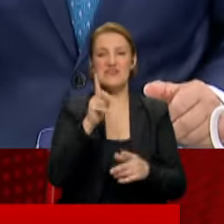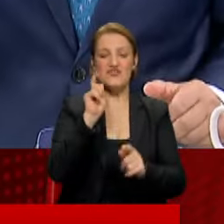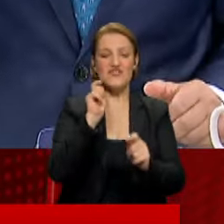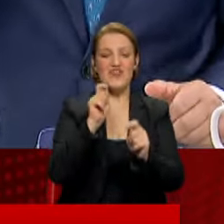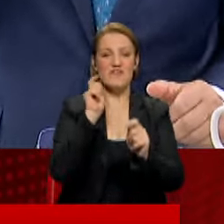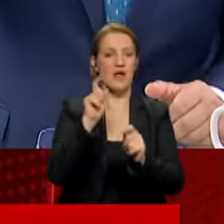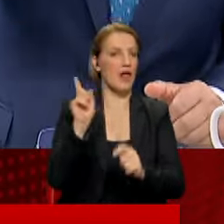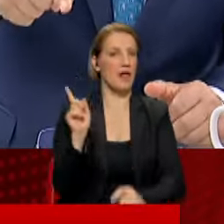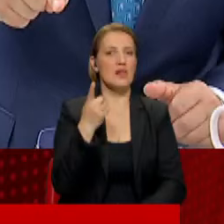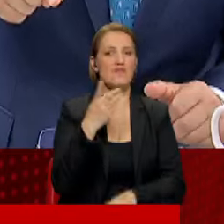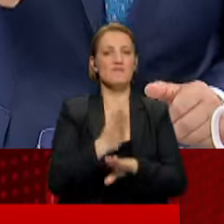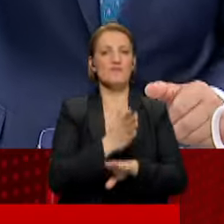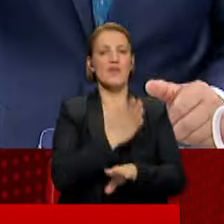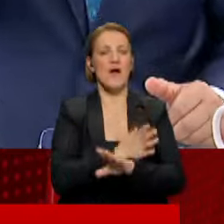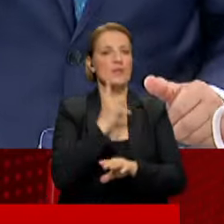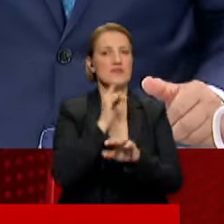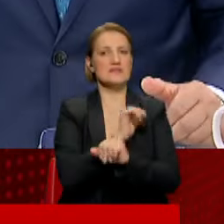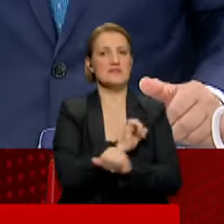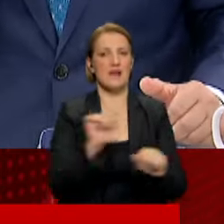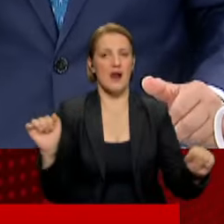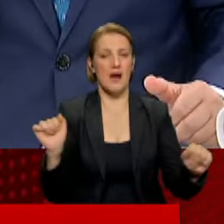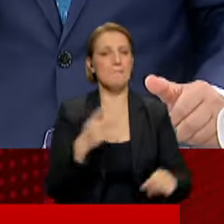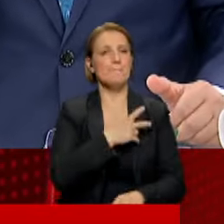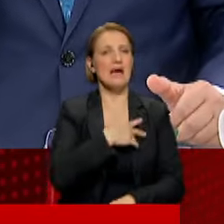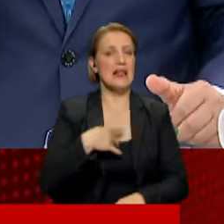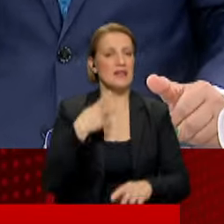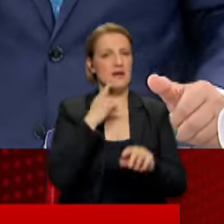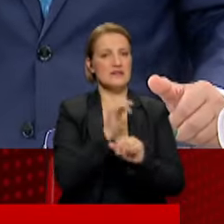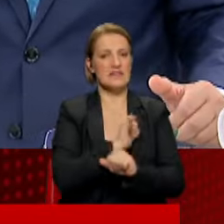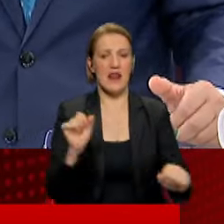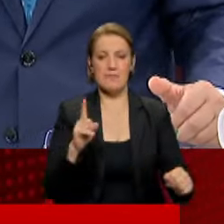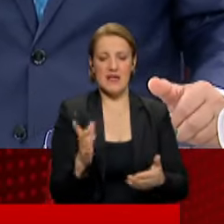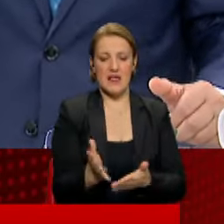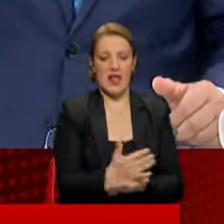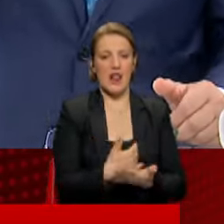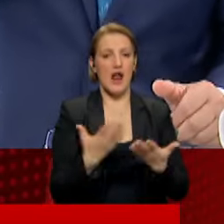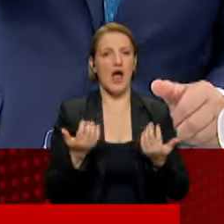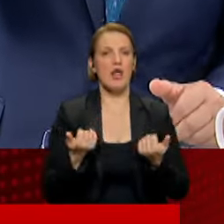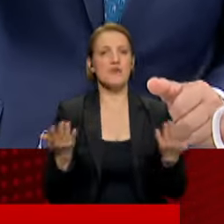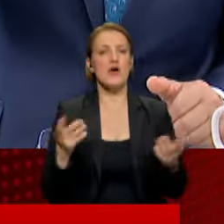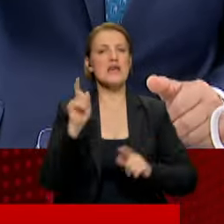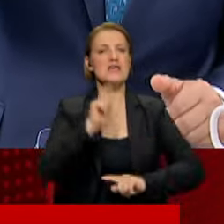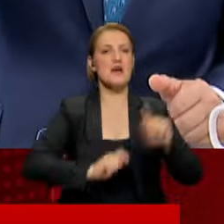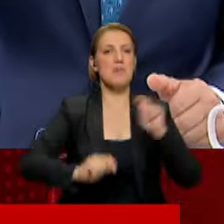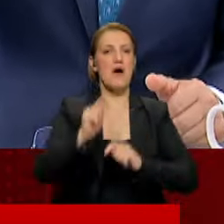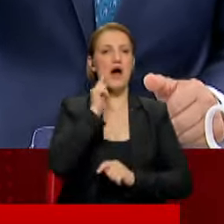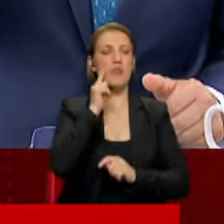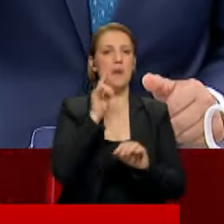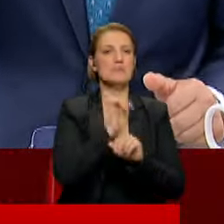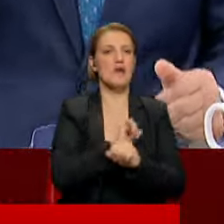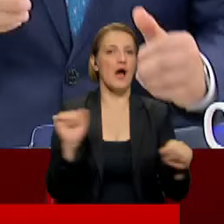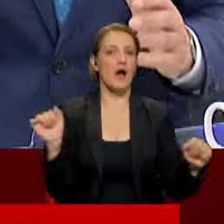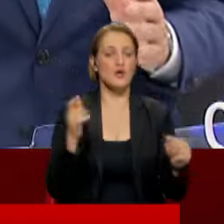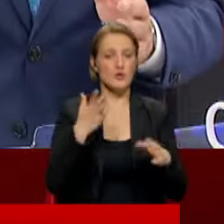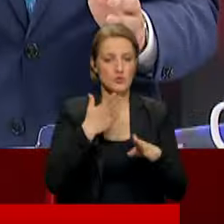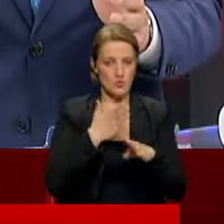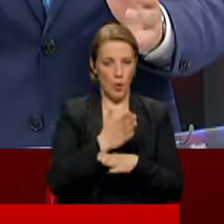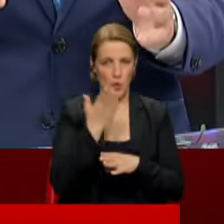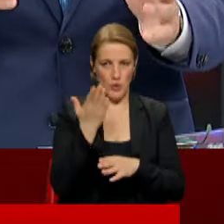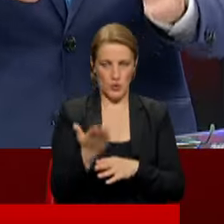çakılıyor vatandaş zararda belediye zararda bir gelir elde edemiyor yapan Adam da zararda halbuki doğru